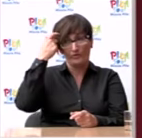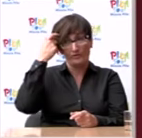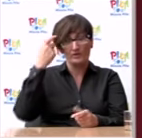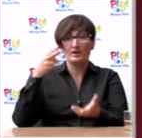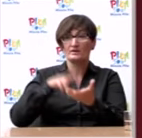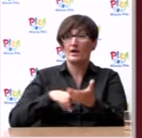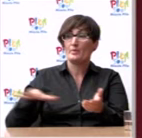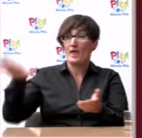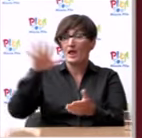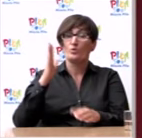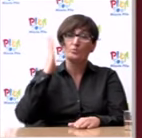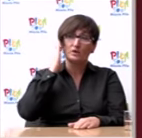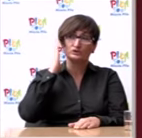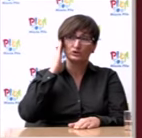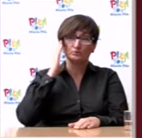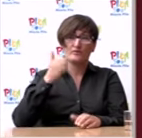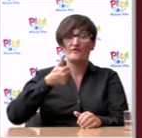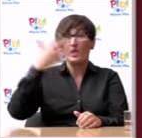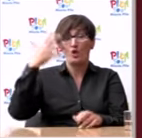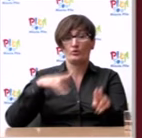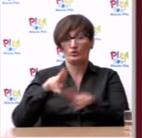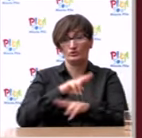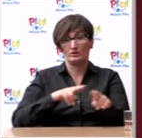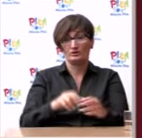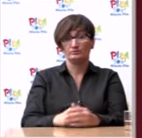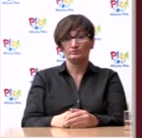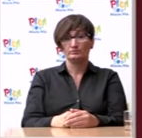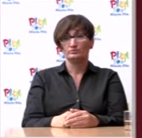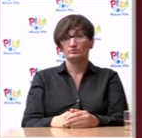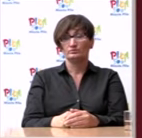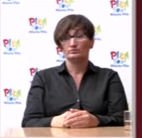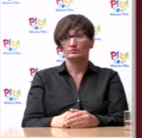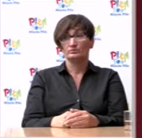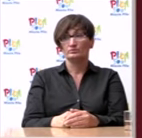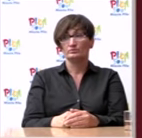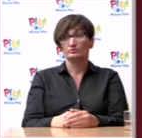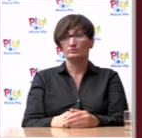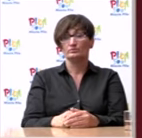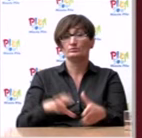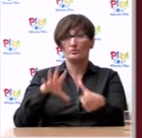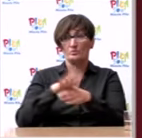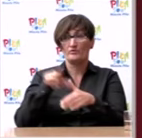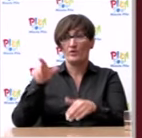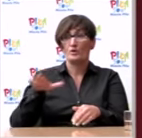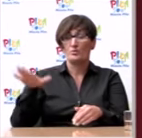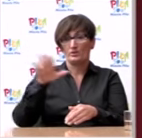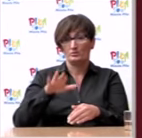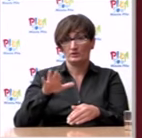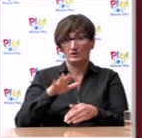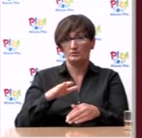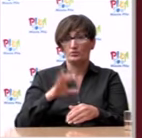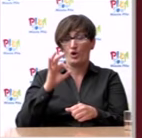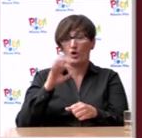terenów zabudowy mieszkaniowej wielorodzinnej. I w takim obszarze proponujemy uchwałę